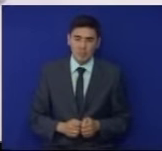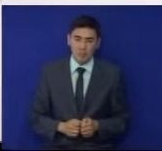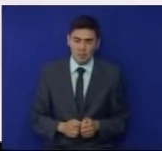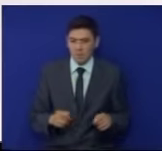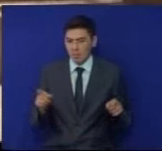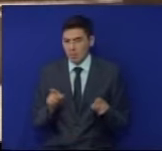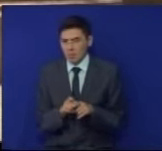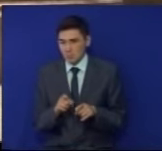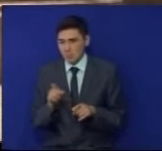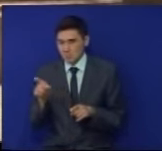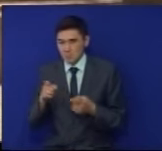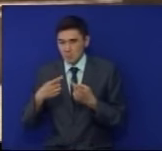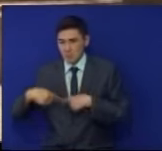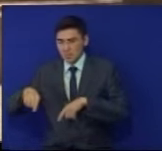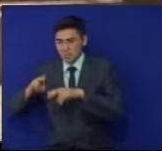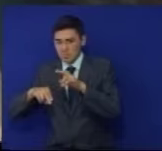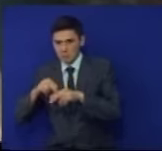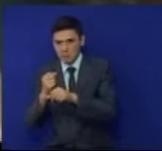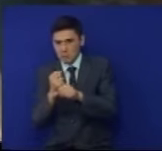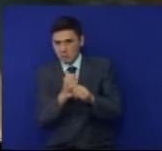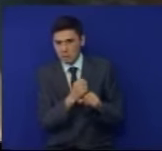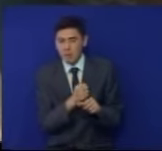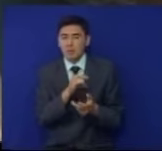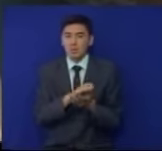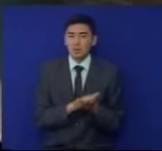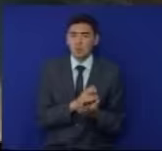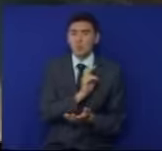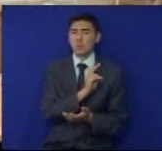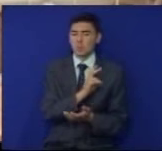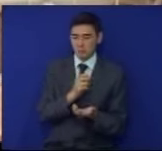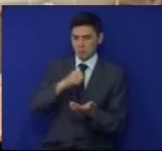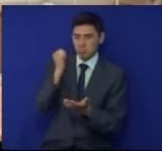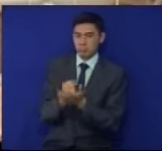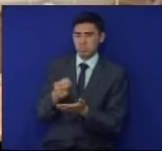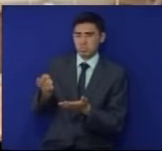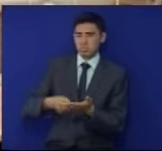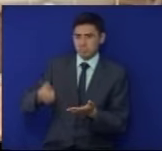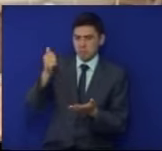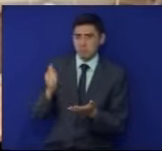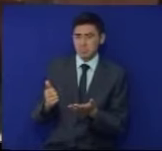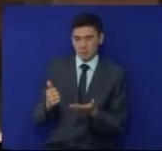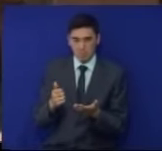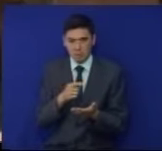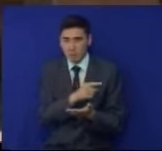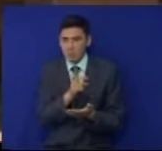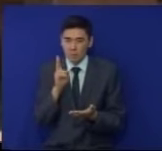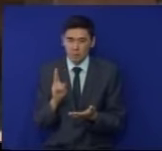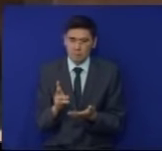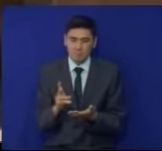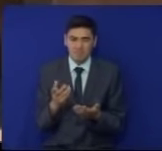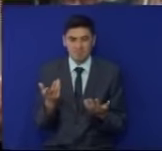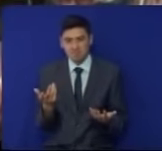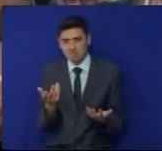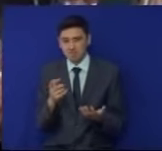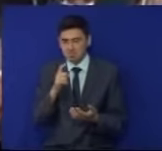таких недоделках объект был принят в эксплуатацию, остается открытым. Ведь перед тем, как запустить фонтан, представители соответствующих